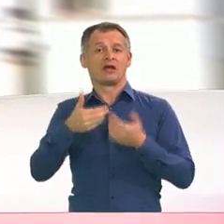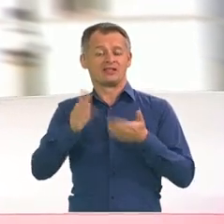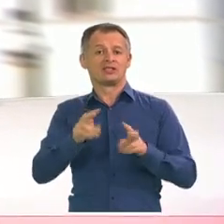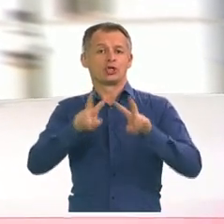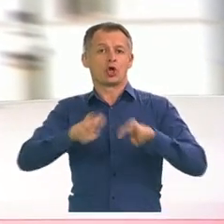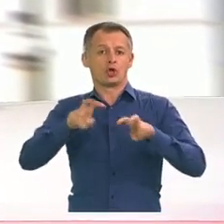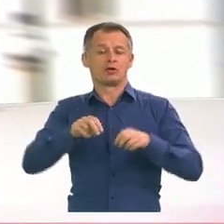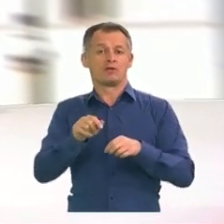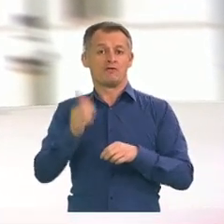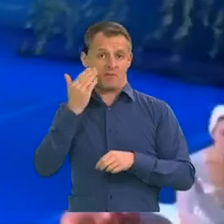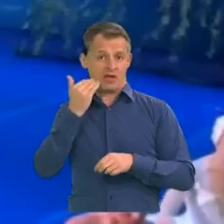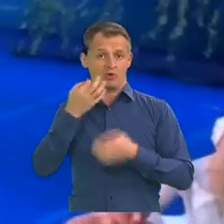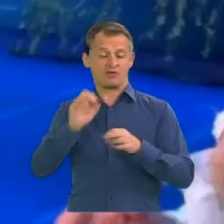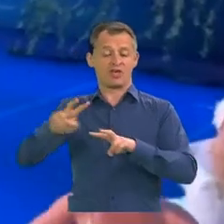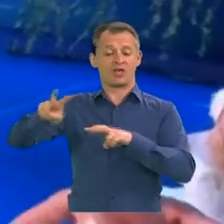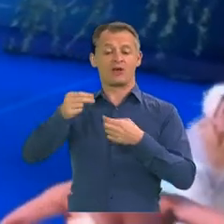la audieri.